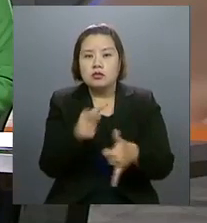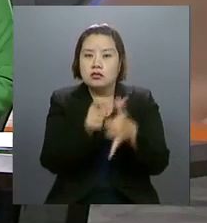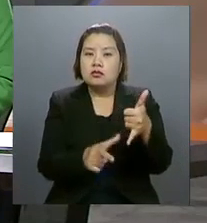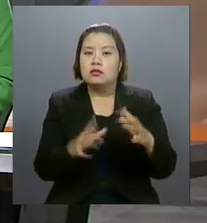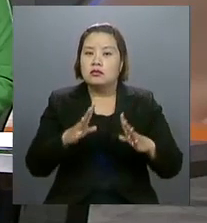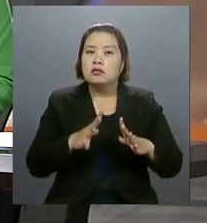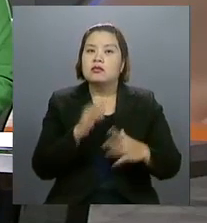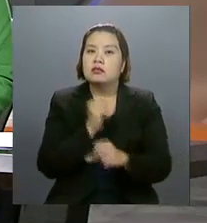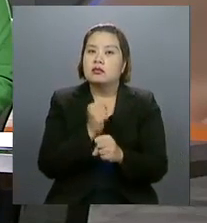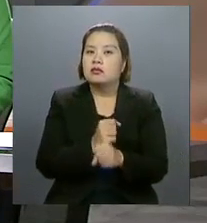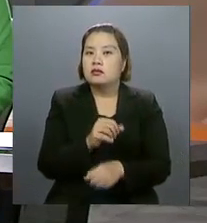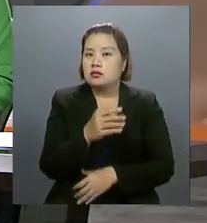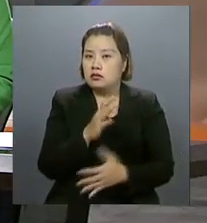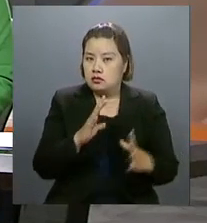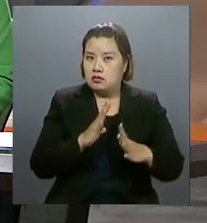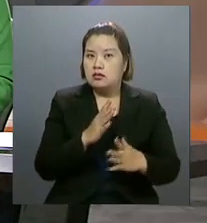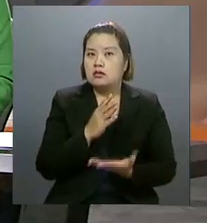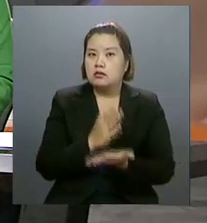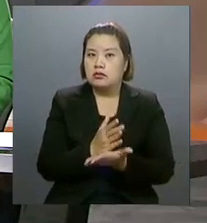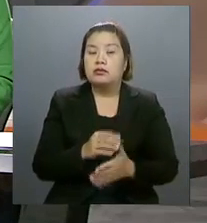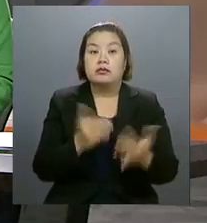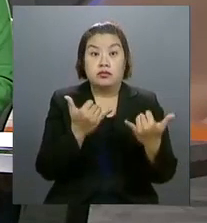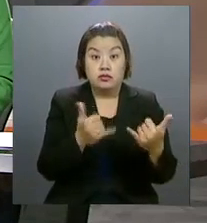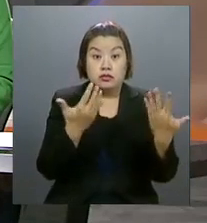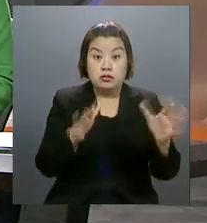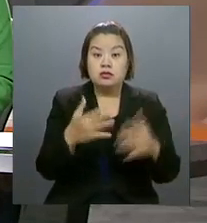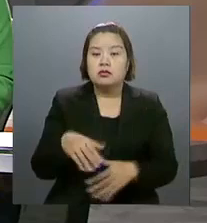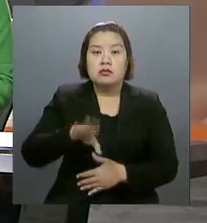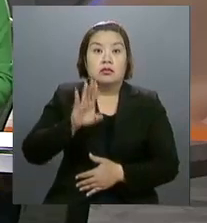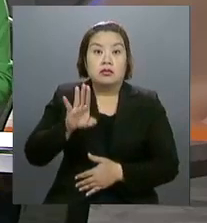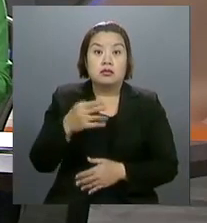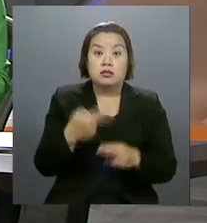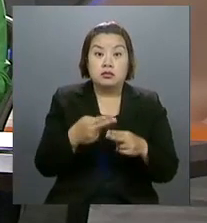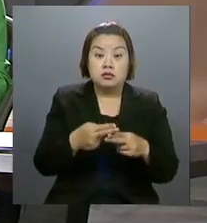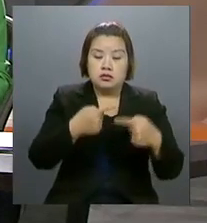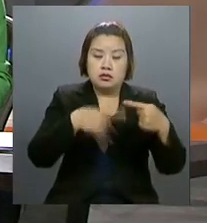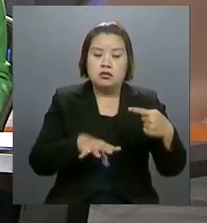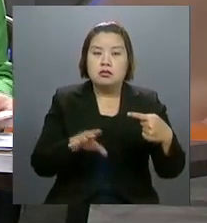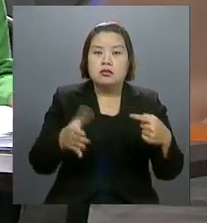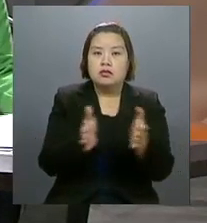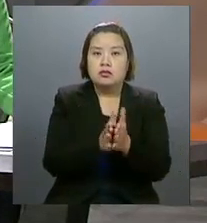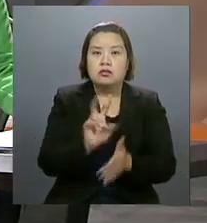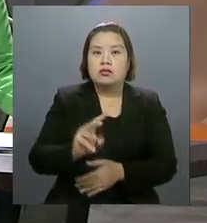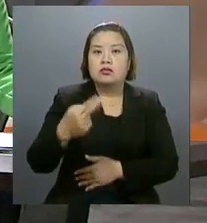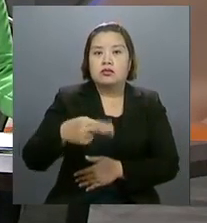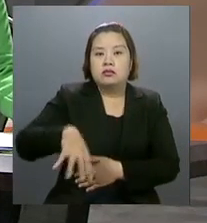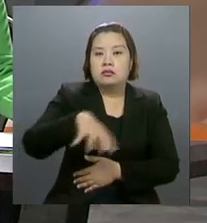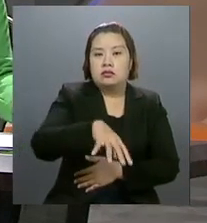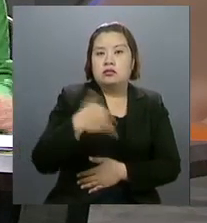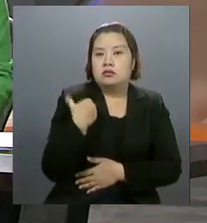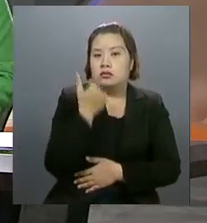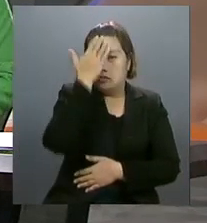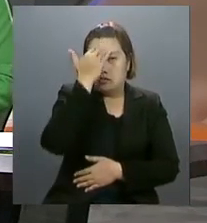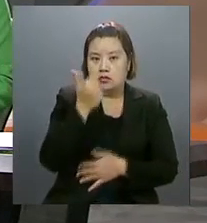กรมพัฒนาธุรกิจการค้าขึ้นบัญชีบริษัท 20,000 แห่งนะครับที่จะต้องระมัดระวังในการติดต่อธุรกิจพร้อมกับแนะนำประชาชนให้ตรวจ